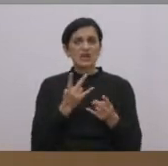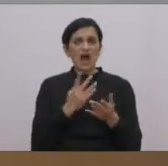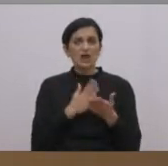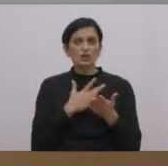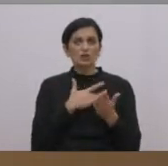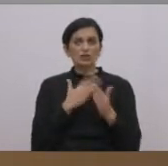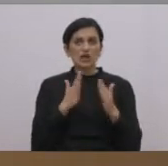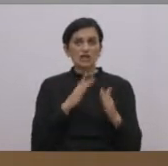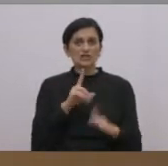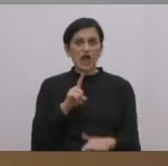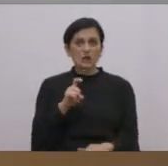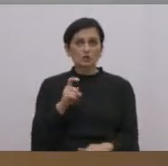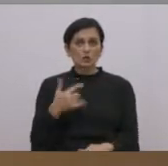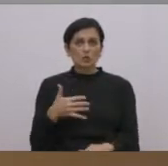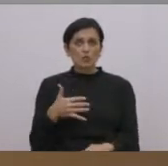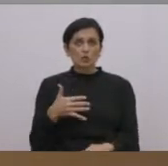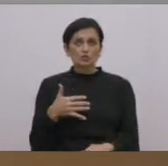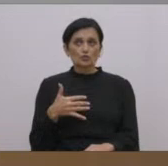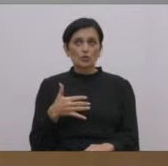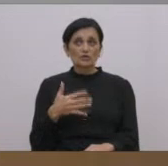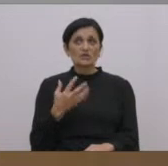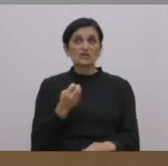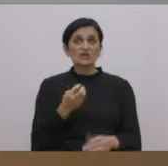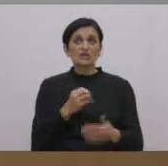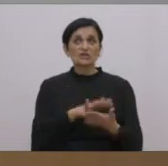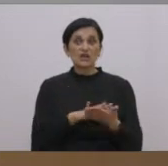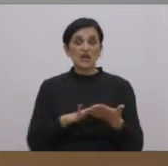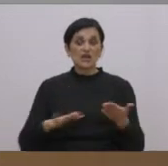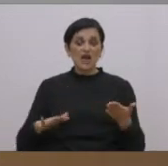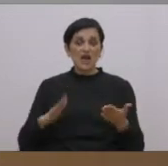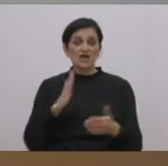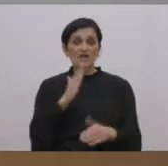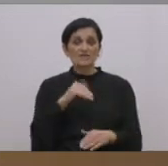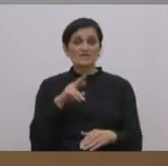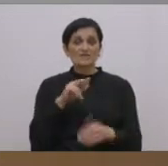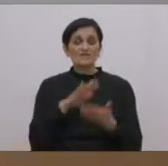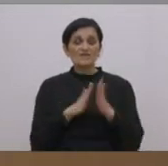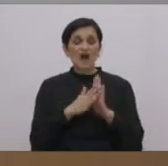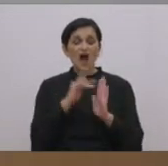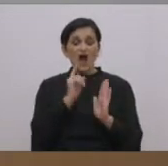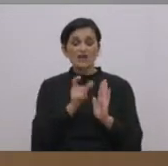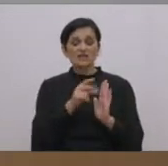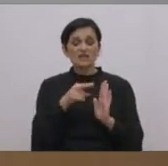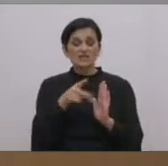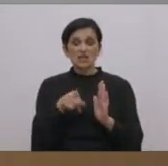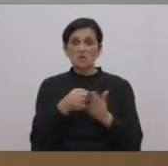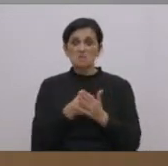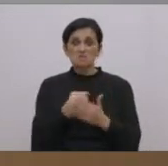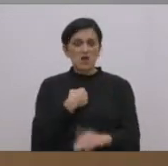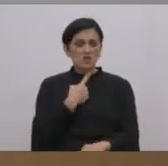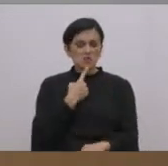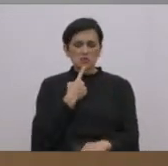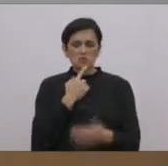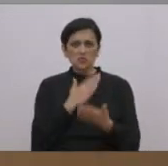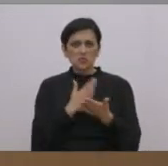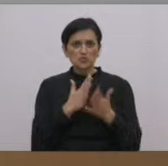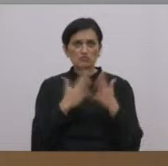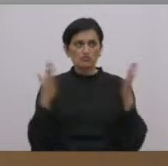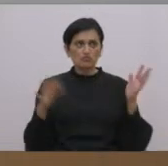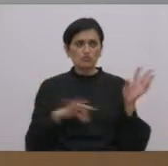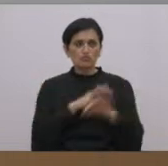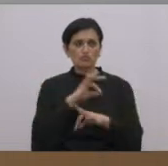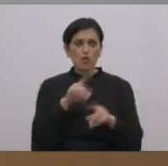ახლობი 150. Კიდევ გაგრძელებულია ახლა ვადა დეკემბრის ბოლომდე. Ძალიან ეჭვმეპარება რომ ამ ყველა პროექტი